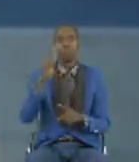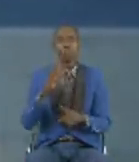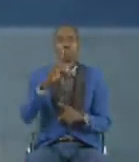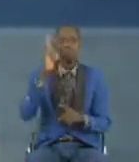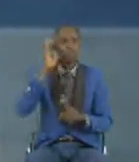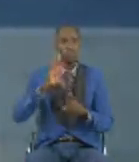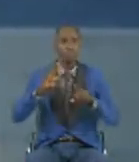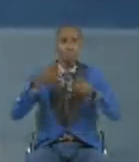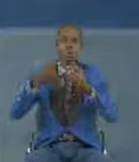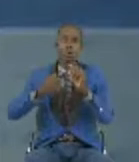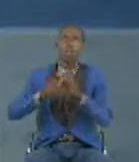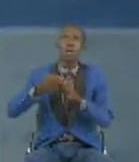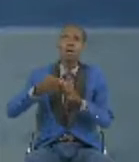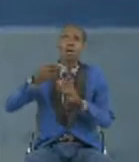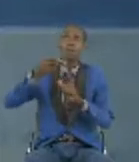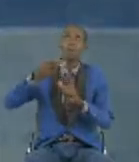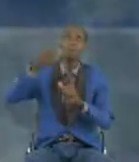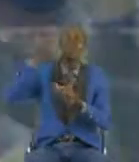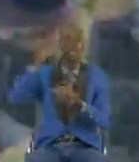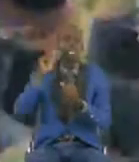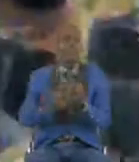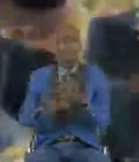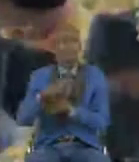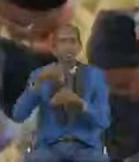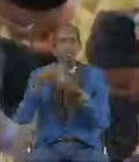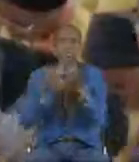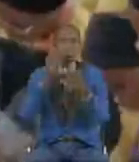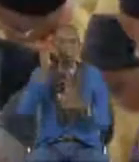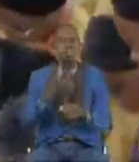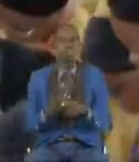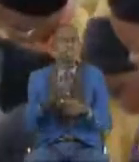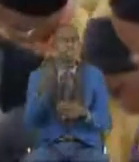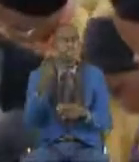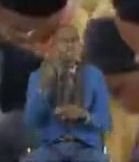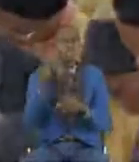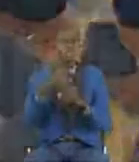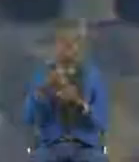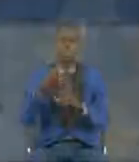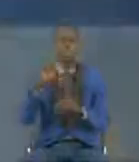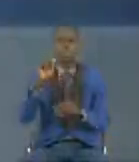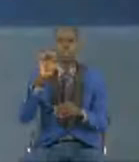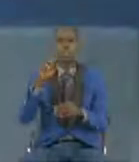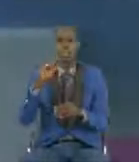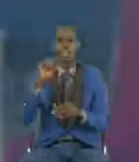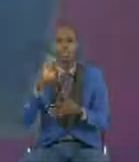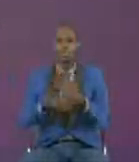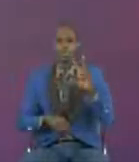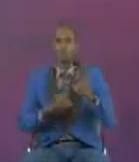tu iras plus haut, au nom de Jésus. Chapitre 2 des Actes